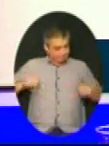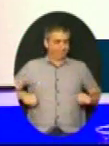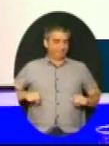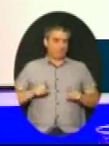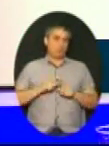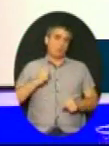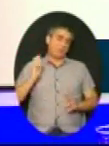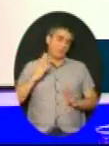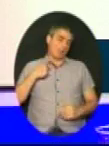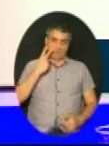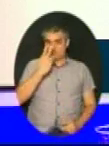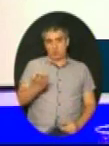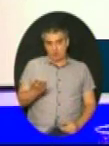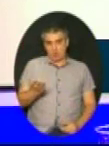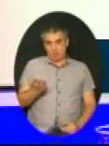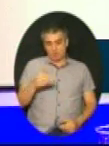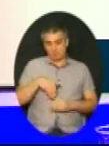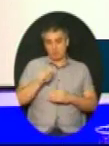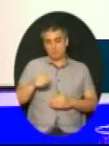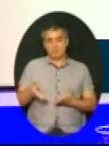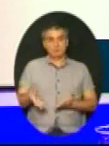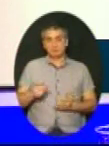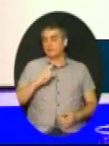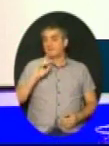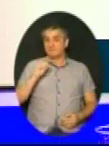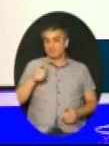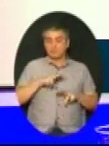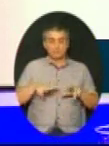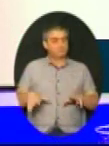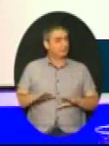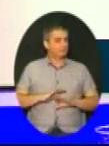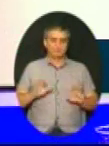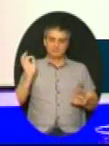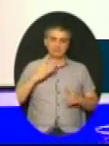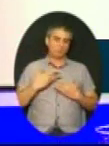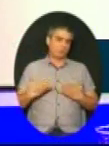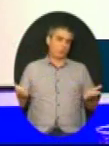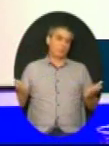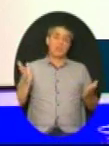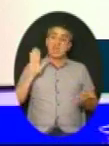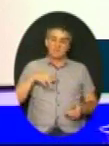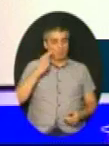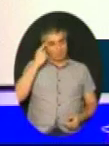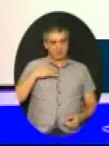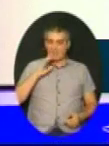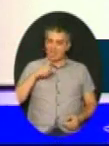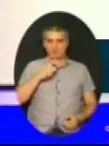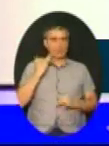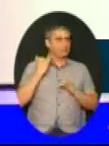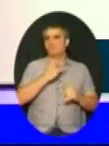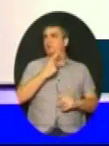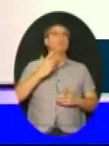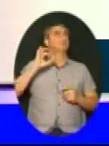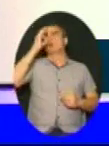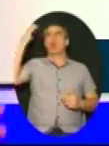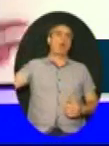הימין. ככה לפחות אני רואה אותם פה בכנסת. וכל עוד זה המצב, אין להם סיכוי. אפילו, לדעתי אפילו הם יביאו איזה מגה